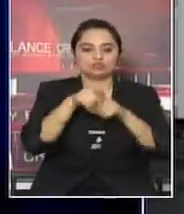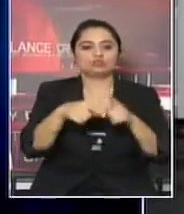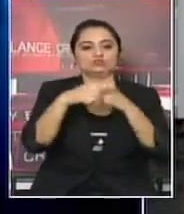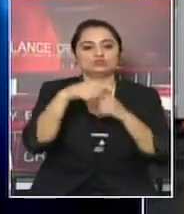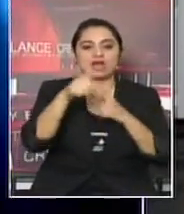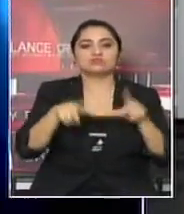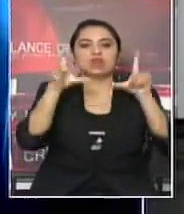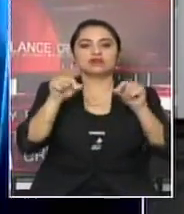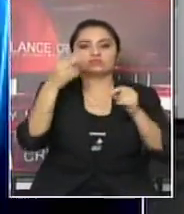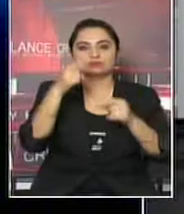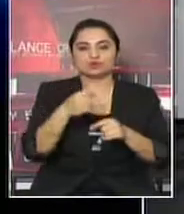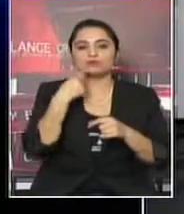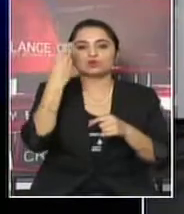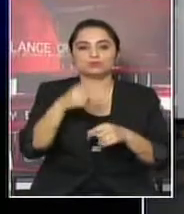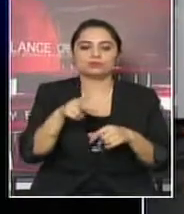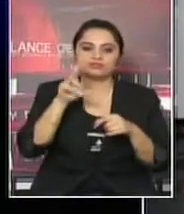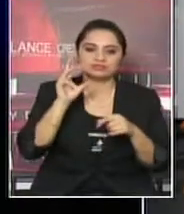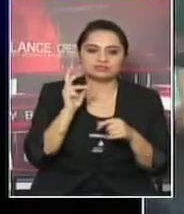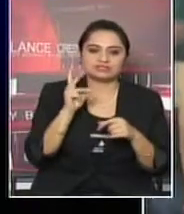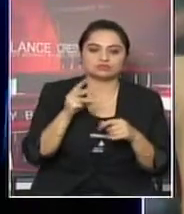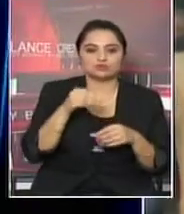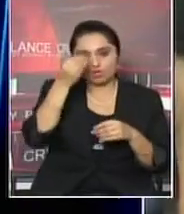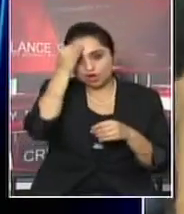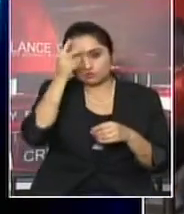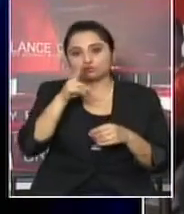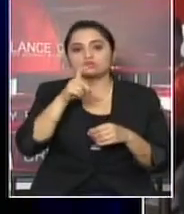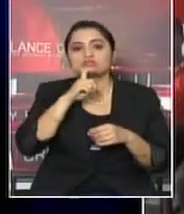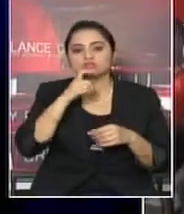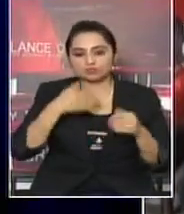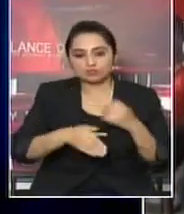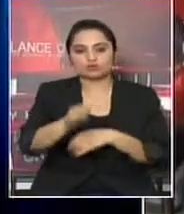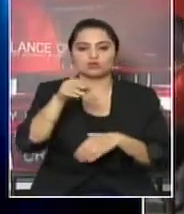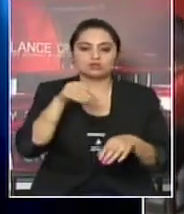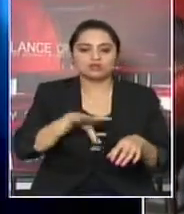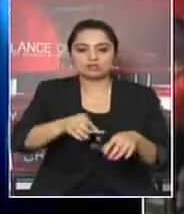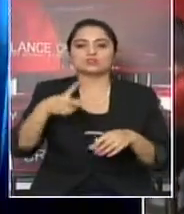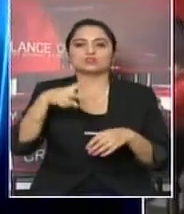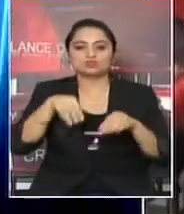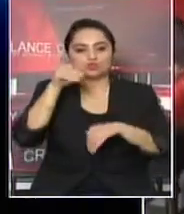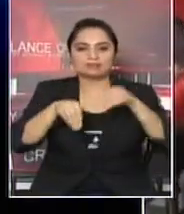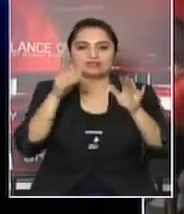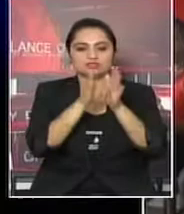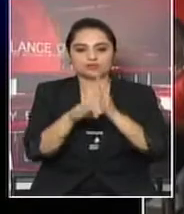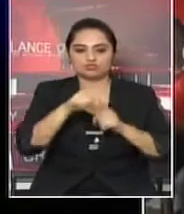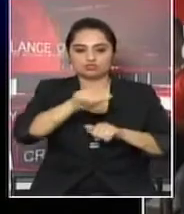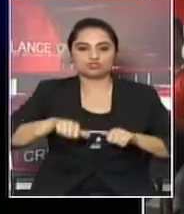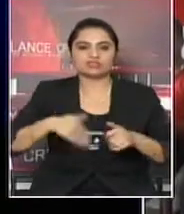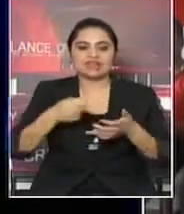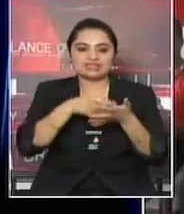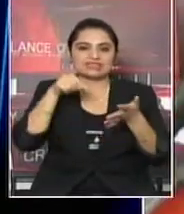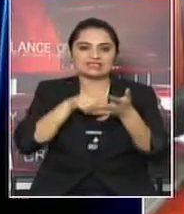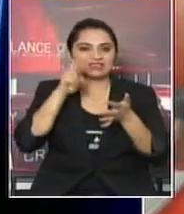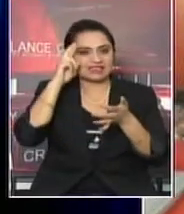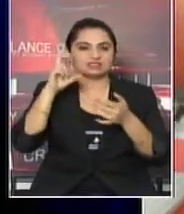आवश्यकता भएको बताउनु भएको छ। तेस्रो चरणमा असोज 2 गते हुन लागेको प्रदेश नम्बर 2 को निर्वाचनबाट जनतालाई केन्द्रीय